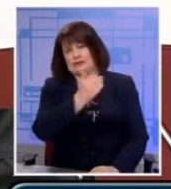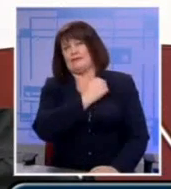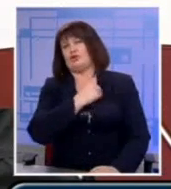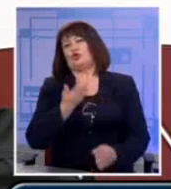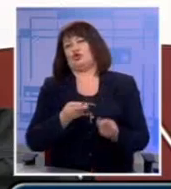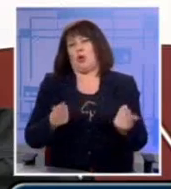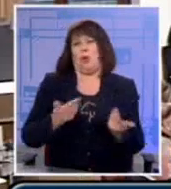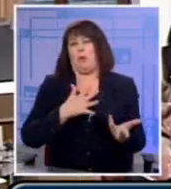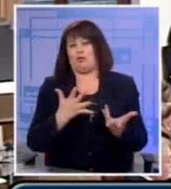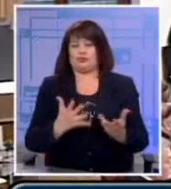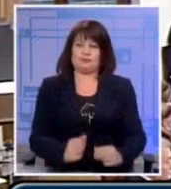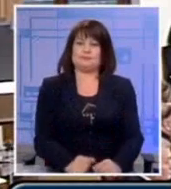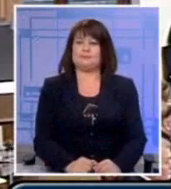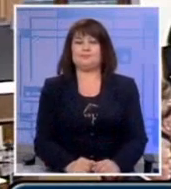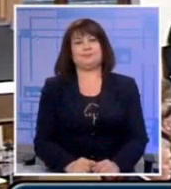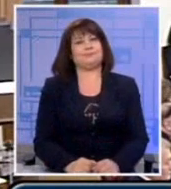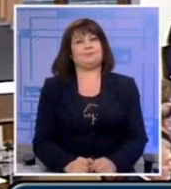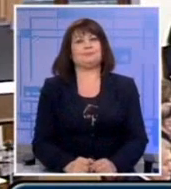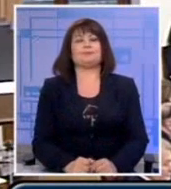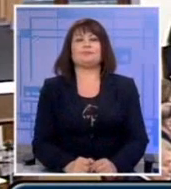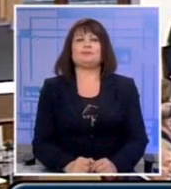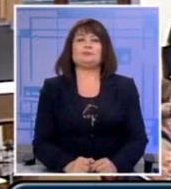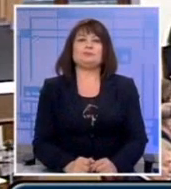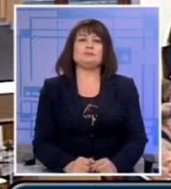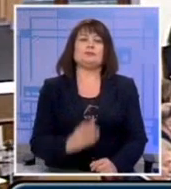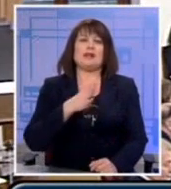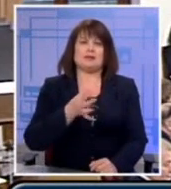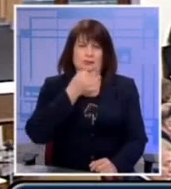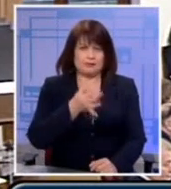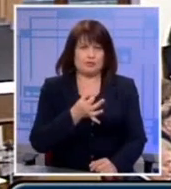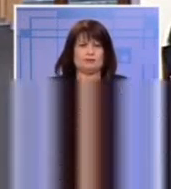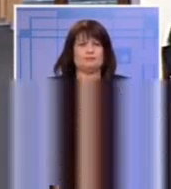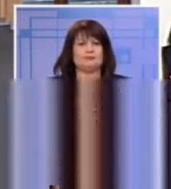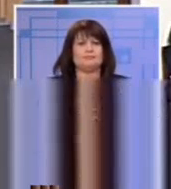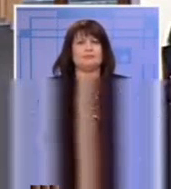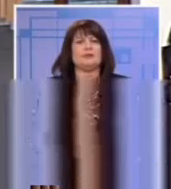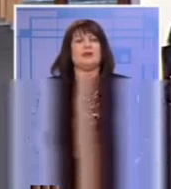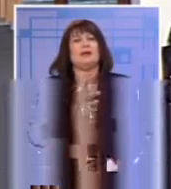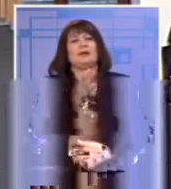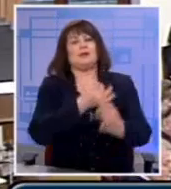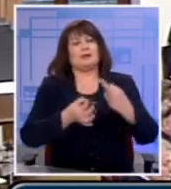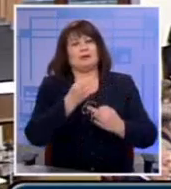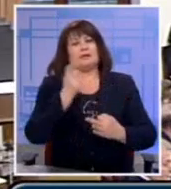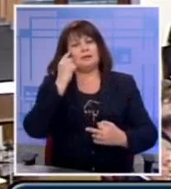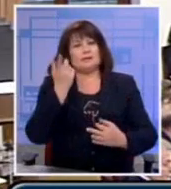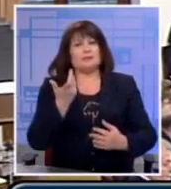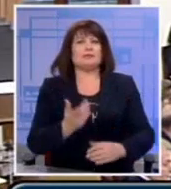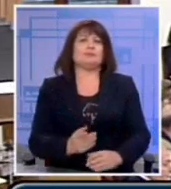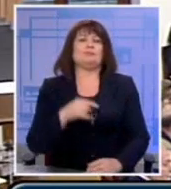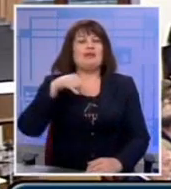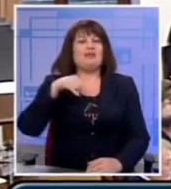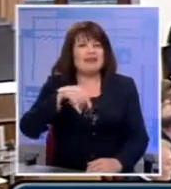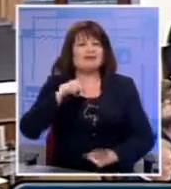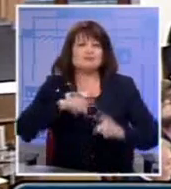έτσι. Λοιπόν, θέλω να γίνει μια διευκρίνηση. Ξέρετε, κύριε Παφίλη,